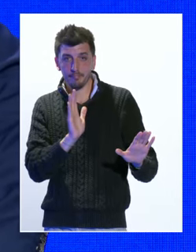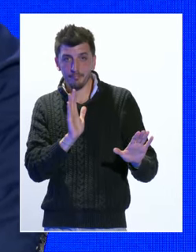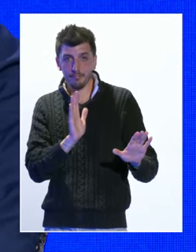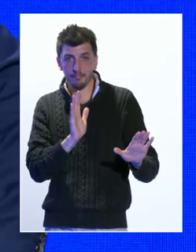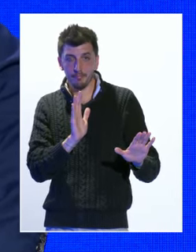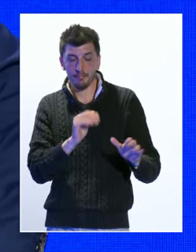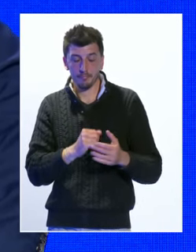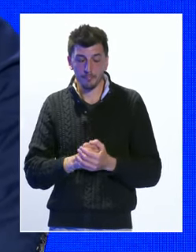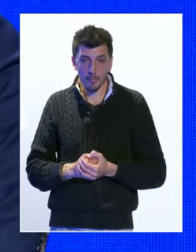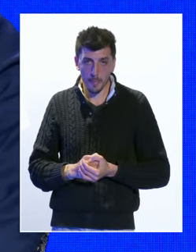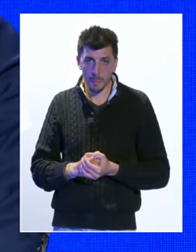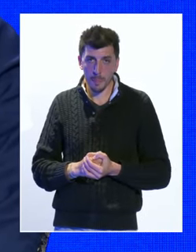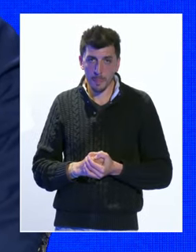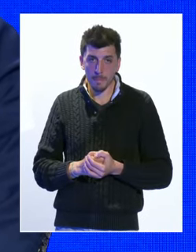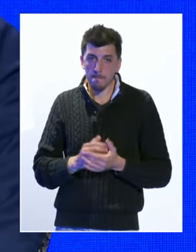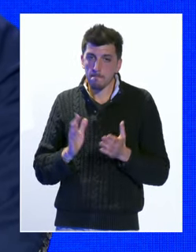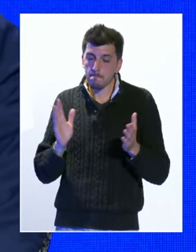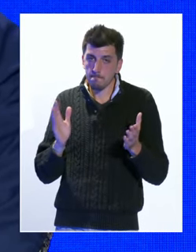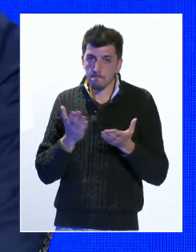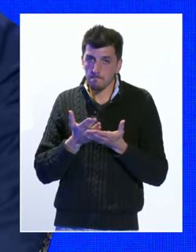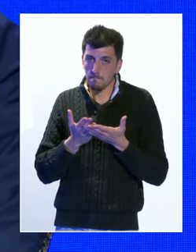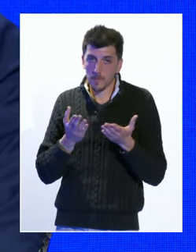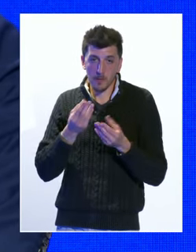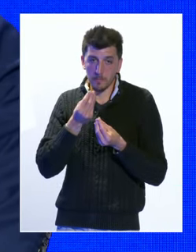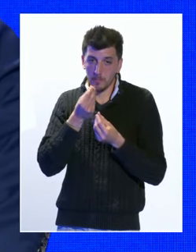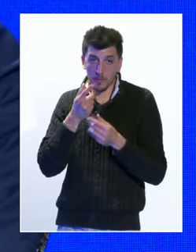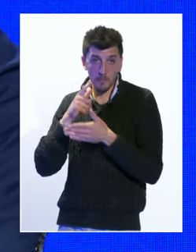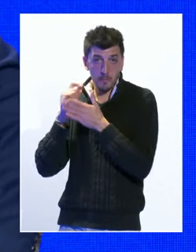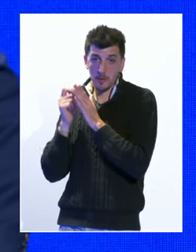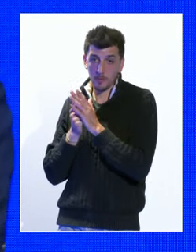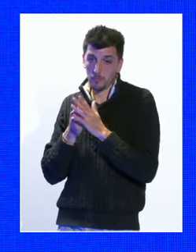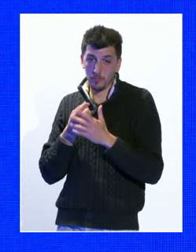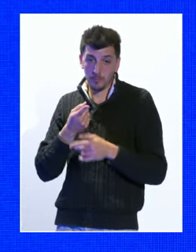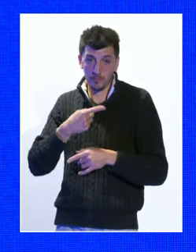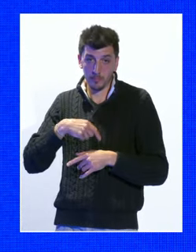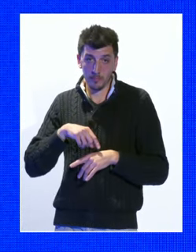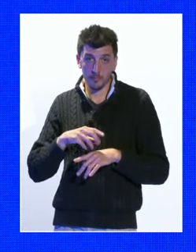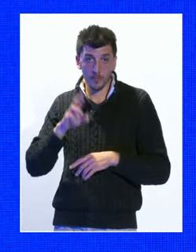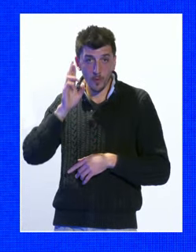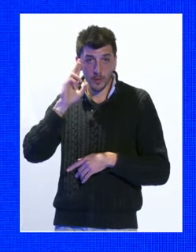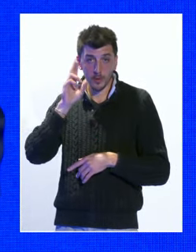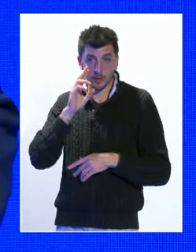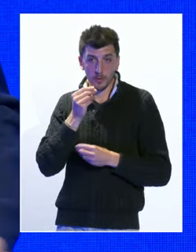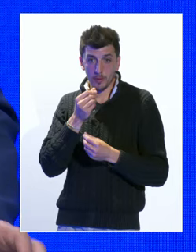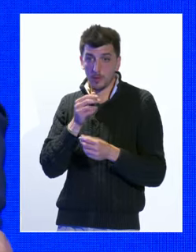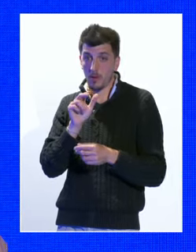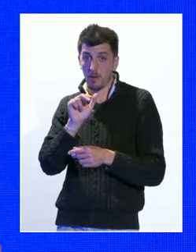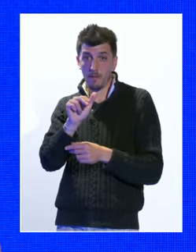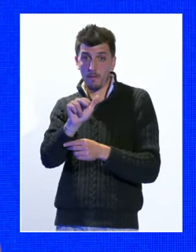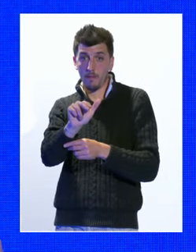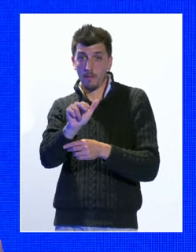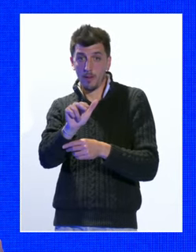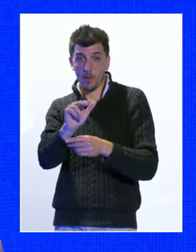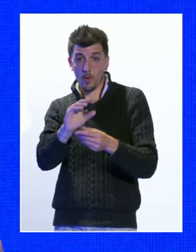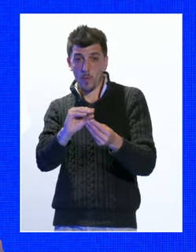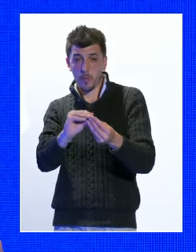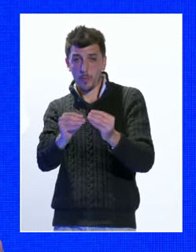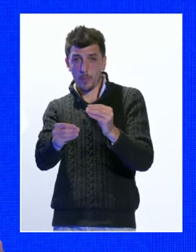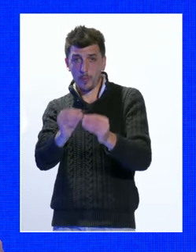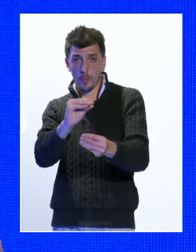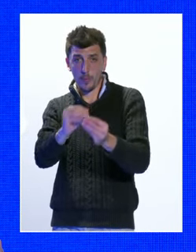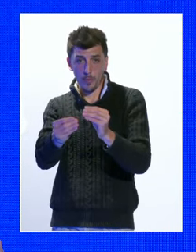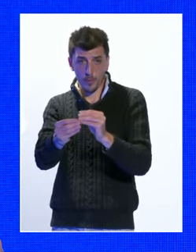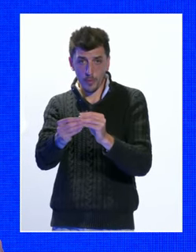Simplement, je crois que nous avions parfaitement vu le dérapage, l'addiction à laquelle